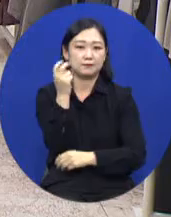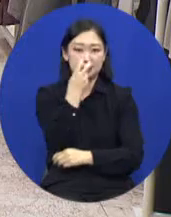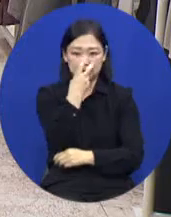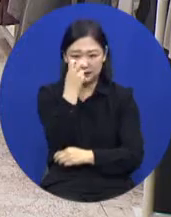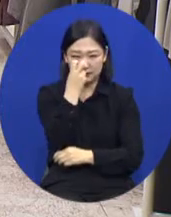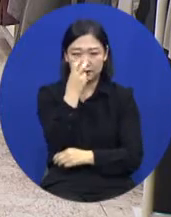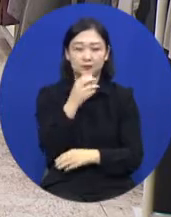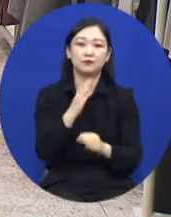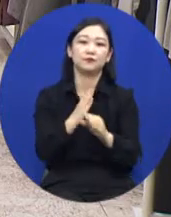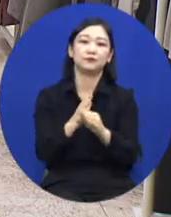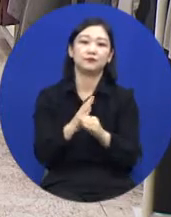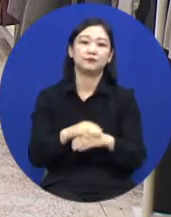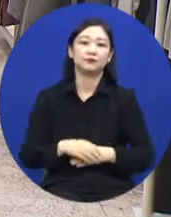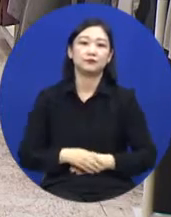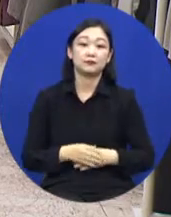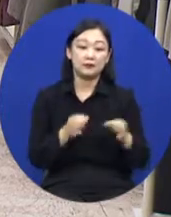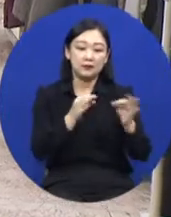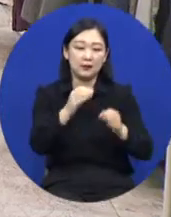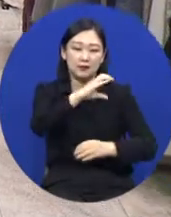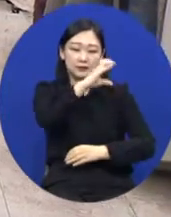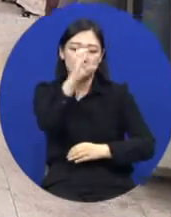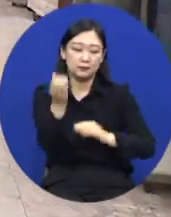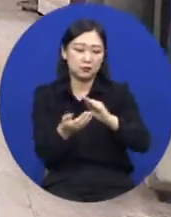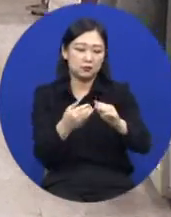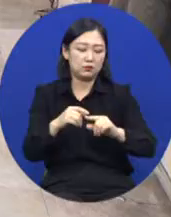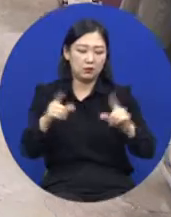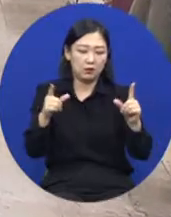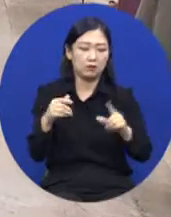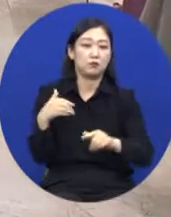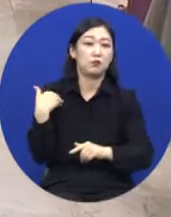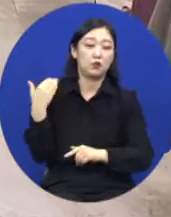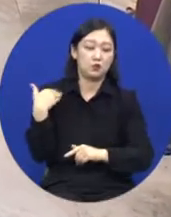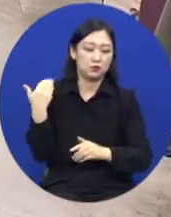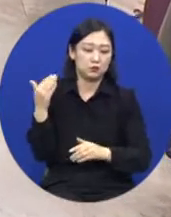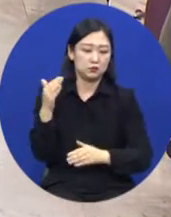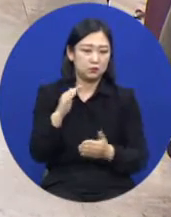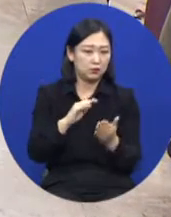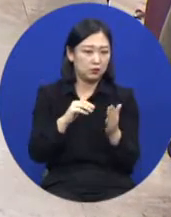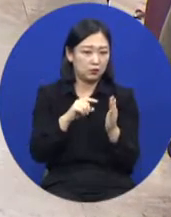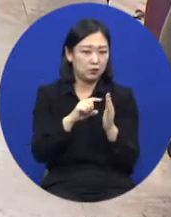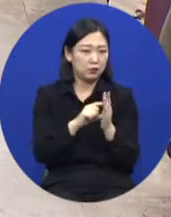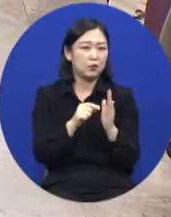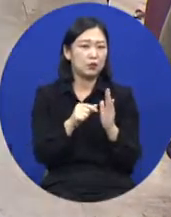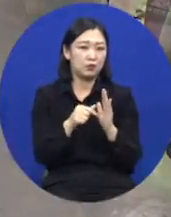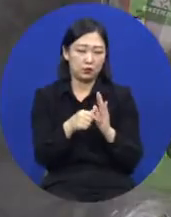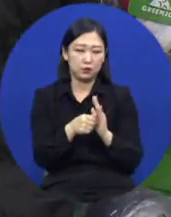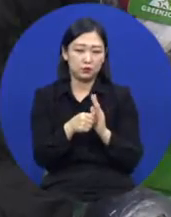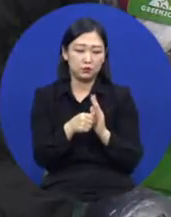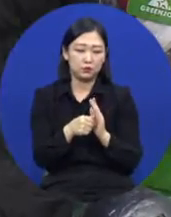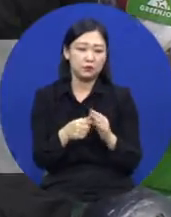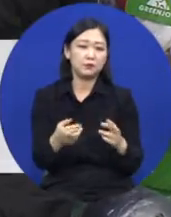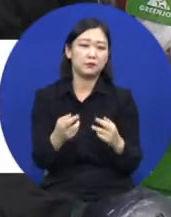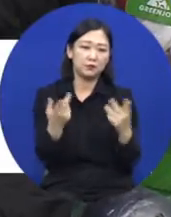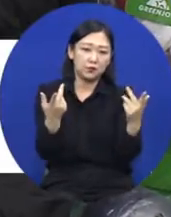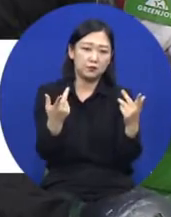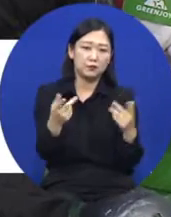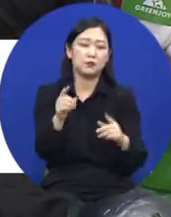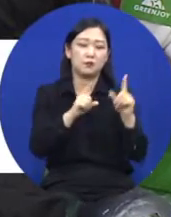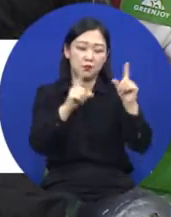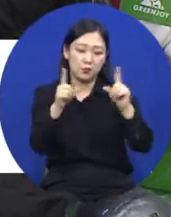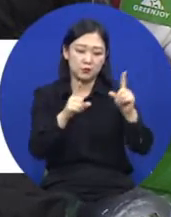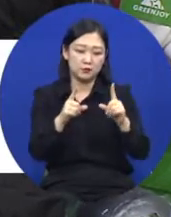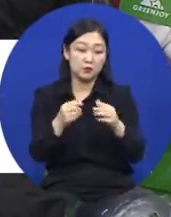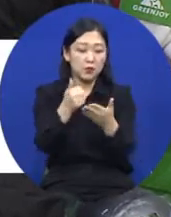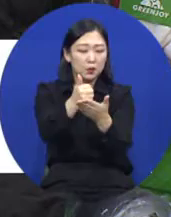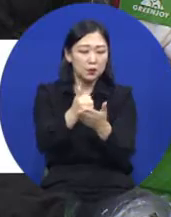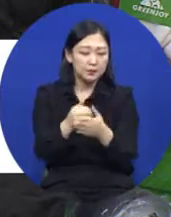있습니다. 상가에는 크리스마스 전날인 게 무색할 정도로 인파가 없이 썰렁한 모습입니다. 손님들이 계속 왔다 갔다